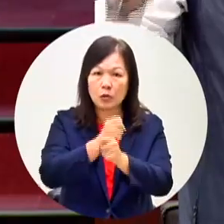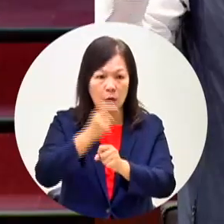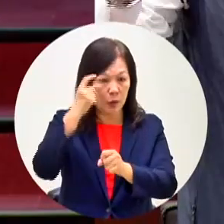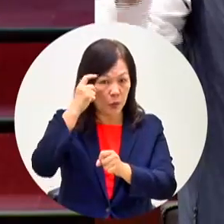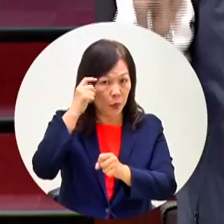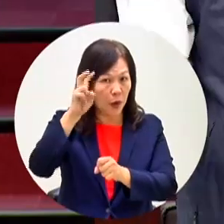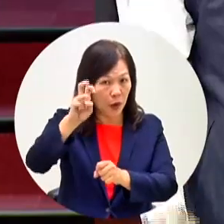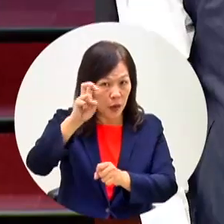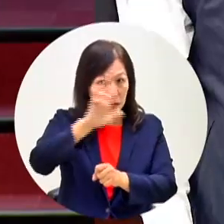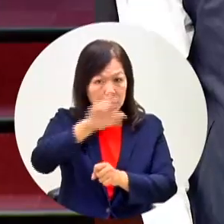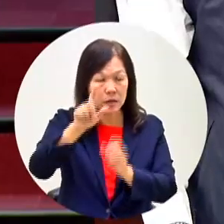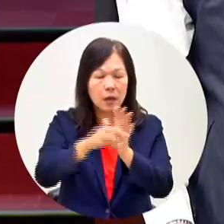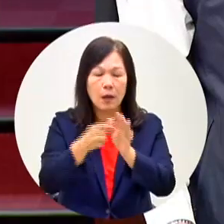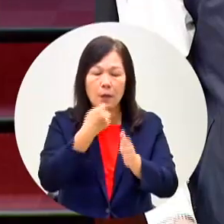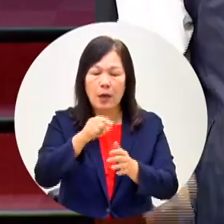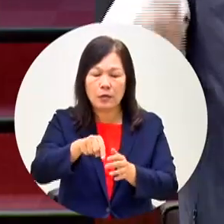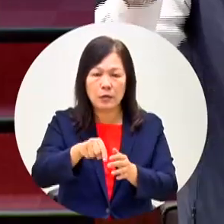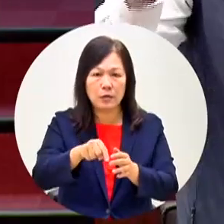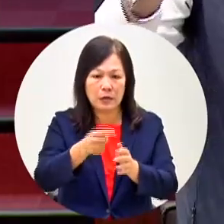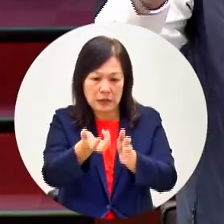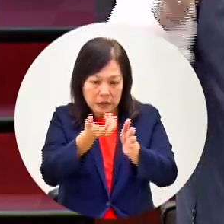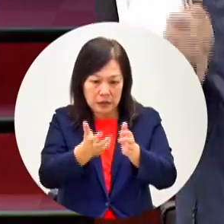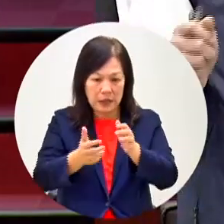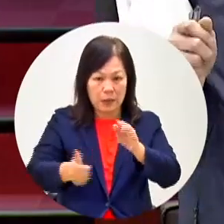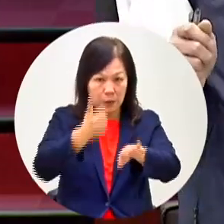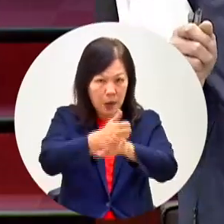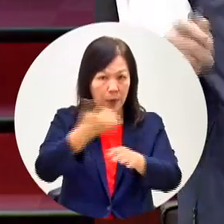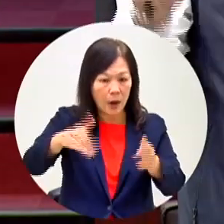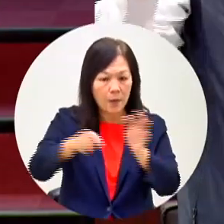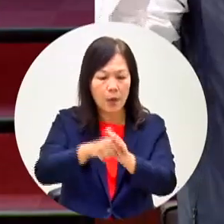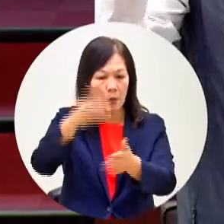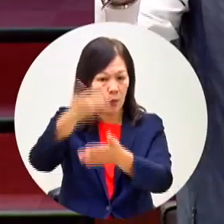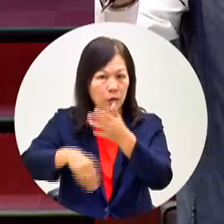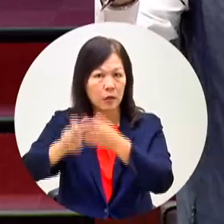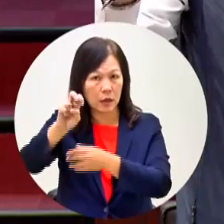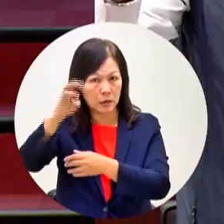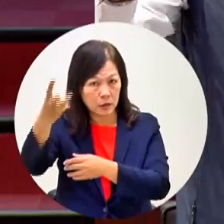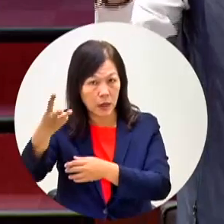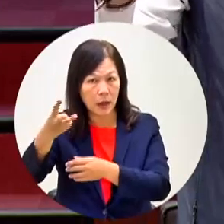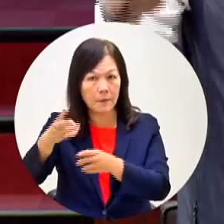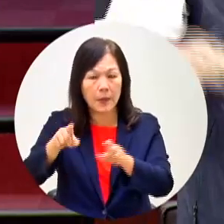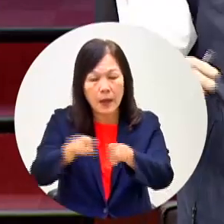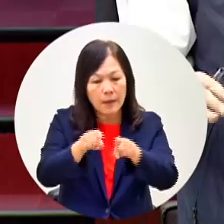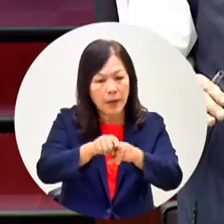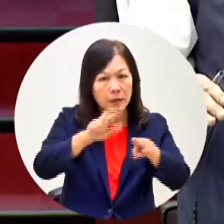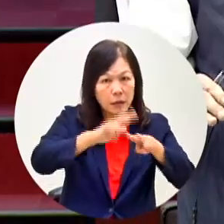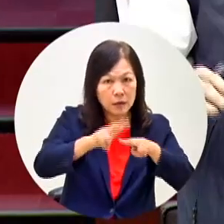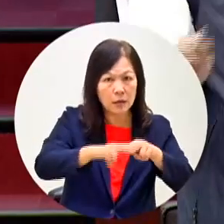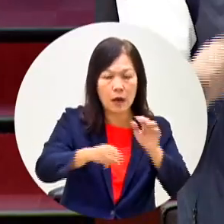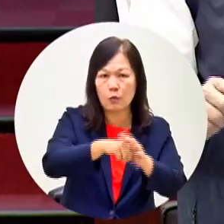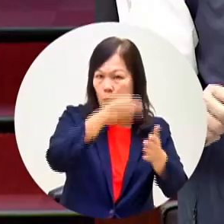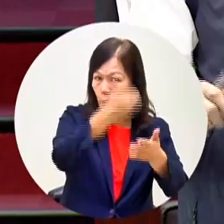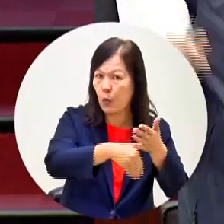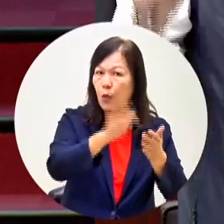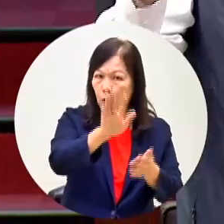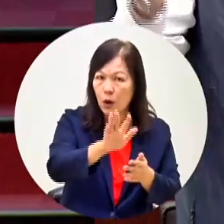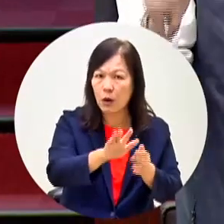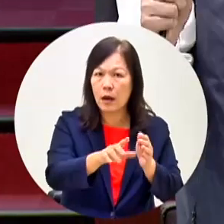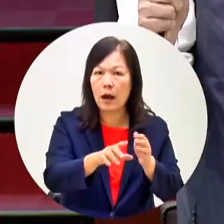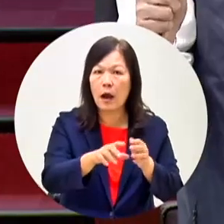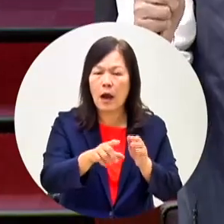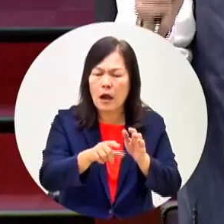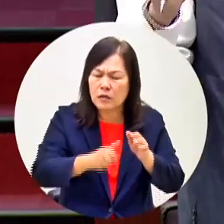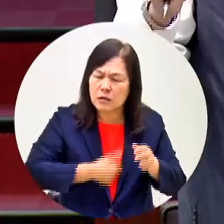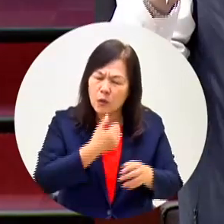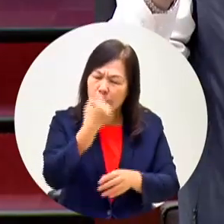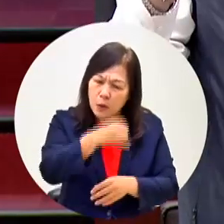啊减23件，全班刑案减23件，所以治安并无败坏啊，并无败坏。目